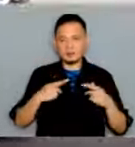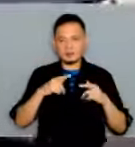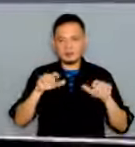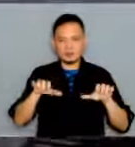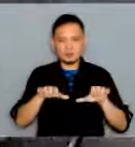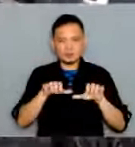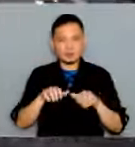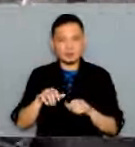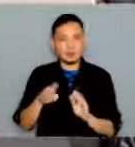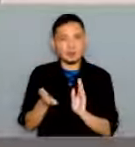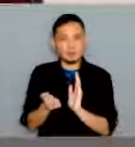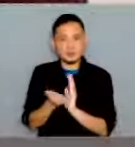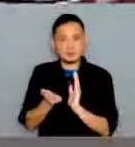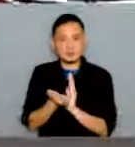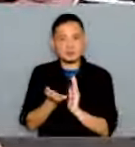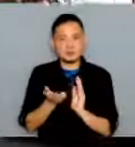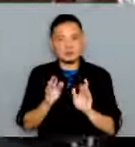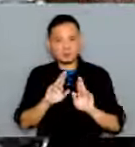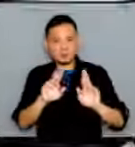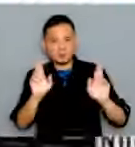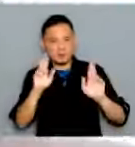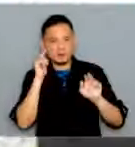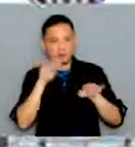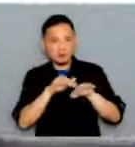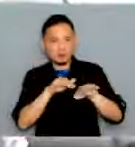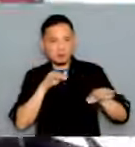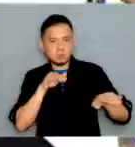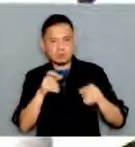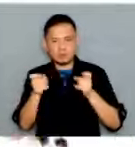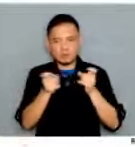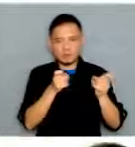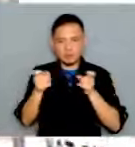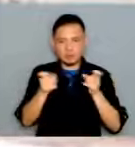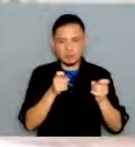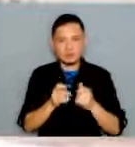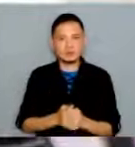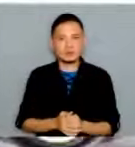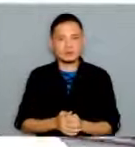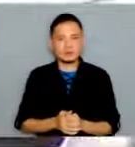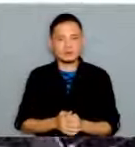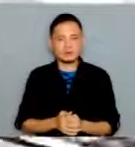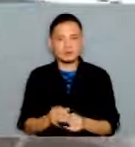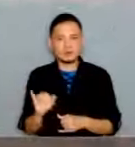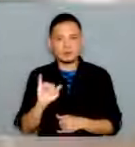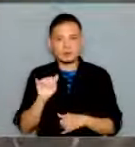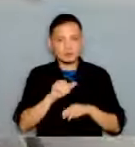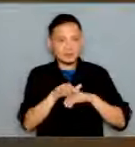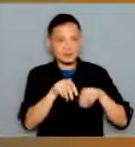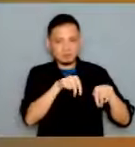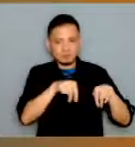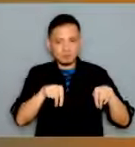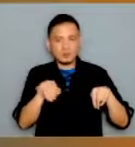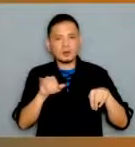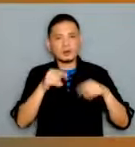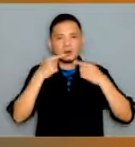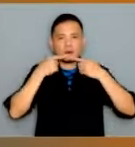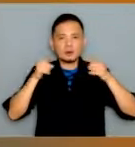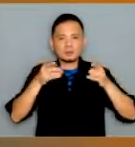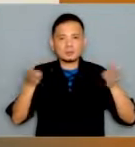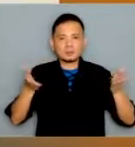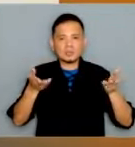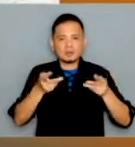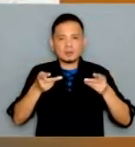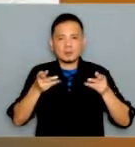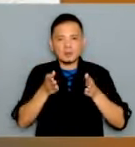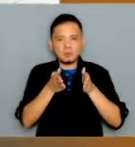Pasig ang pagbagal ng daloy ng trapiko na dala ng prosesyon. Kaya naman, ibinahagi na rin nila ang ruta na daraanan nito. Magsisimula ang prosesyon